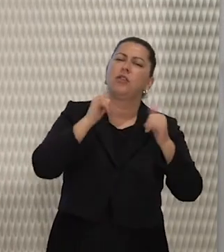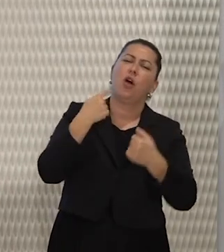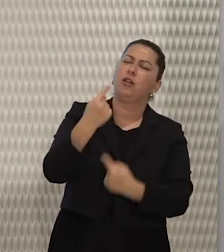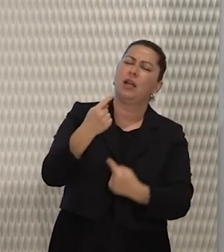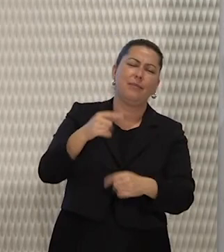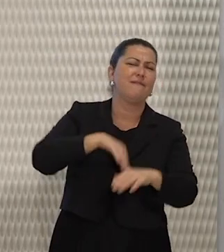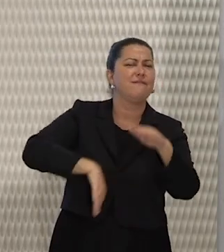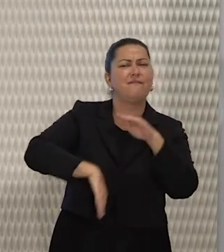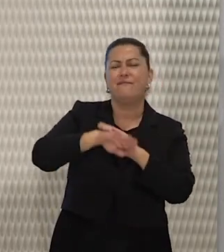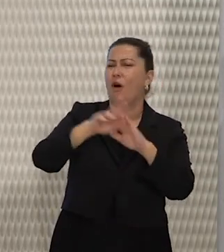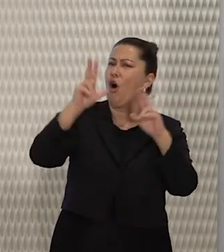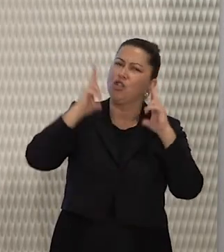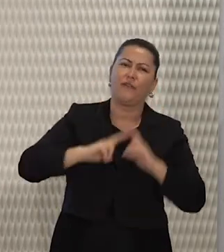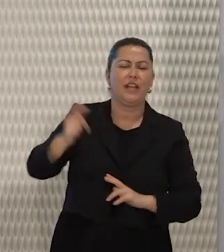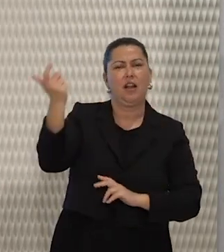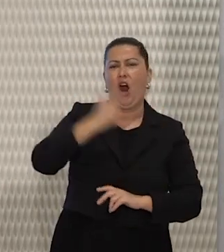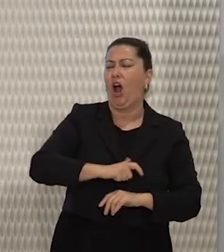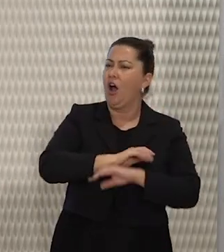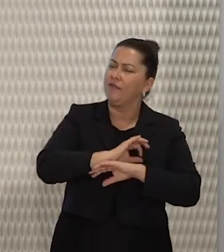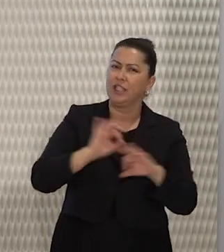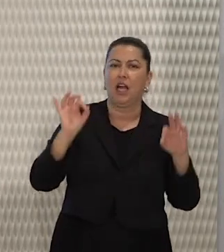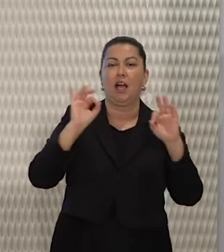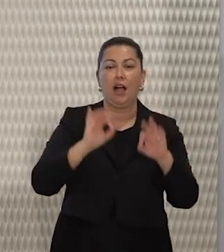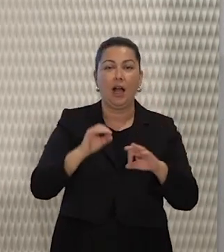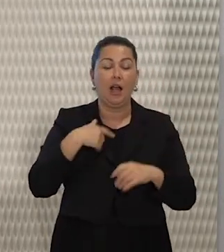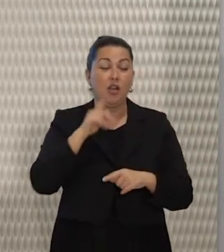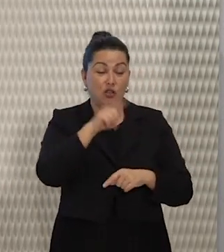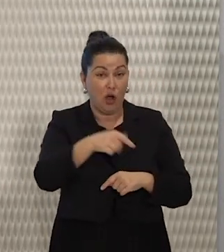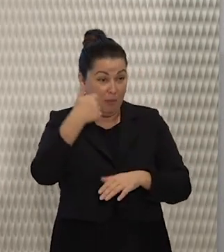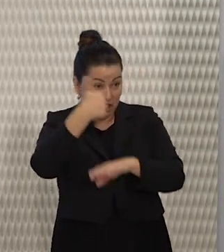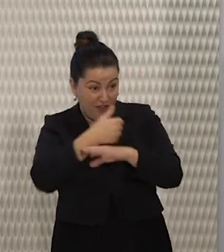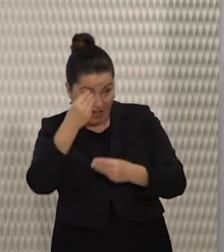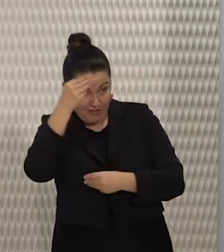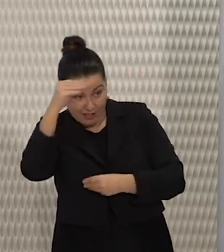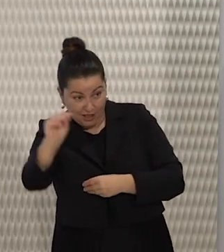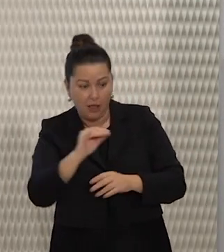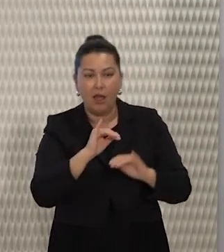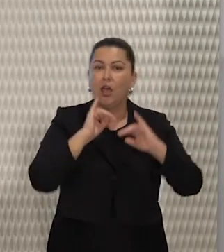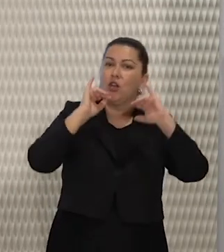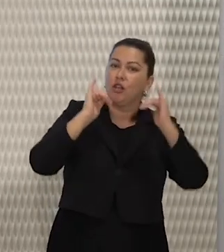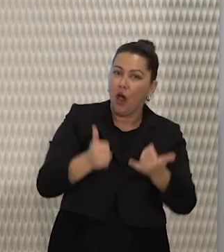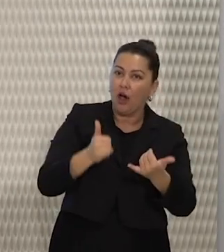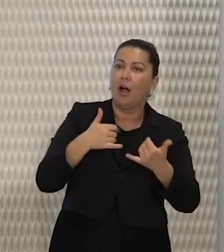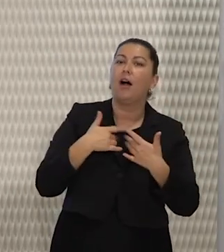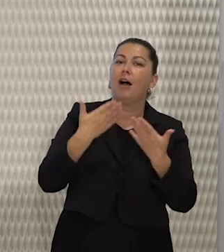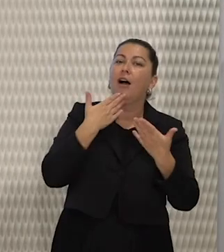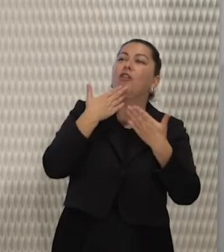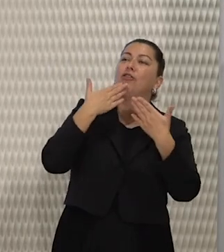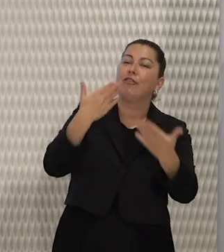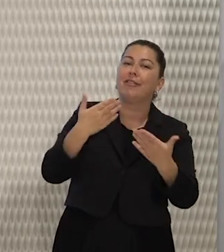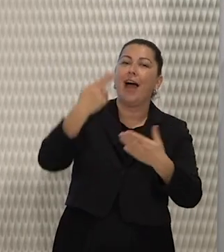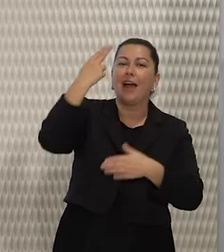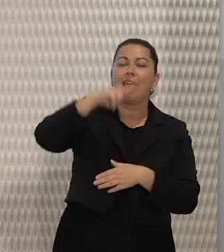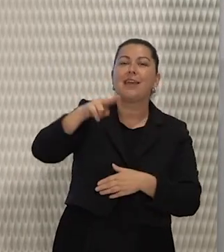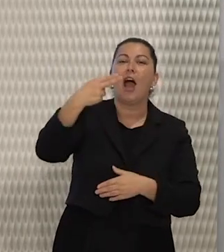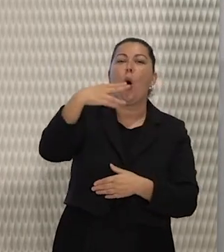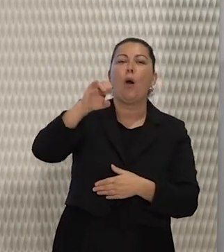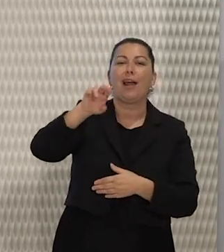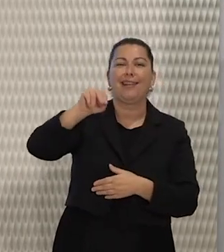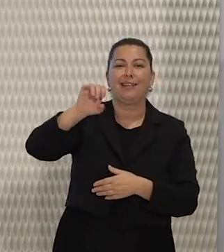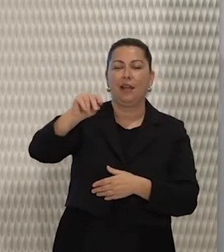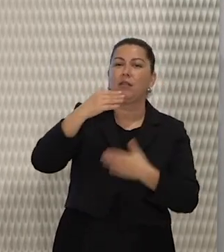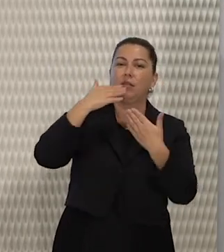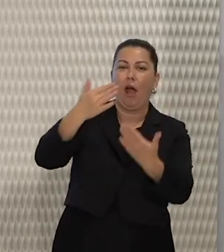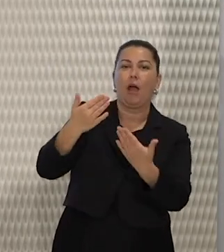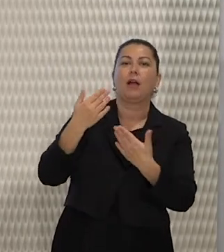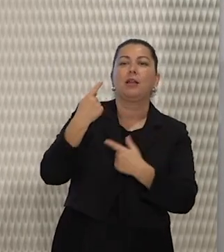ist auch voll zufrieden mit mir. Ja. Wollen wir dem Chef irgendwas ausrichten? Ja, Also danke, Herr Hohenegger, dass Sie mir